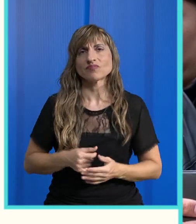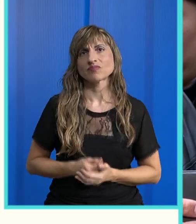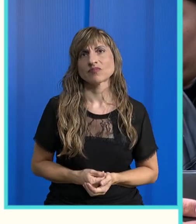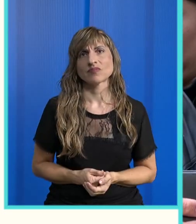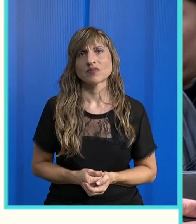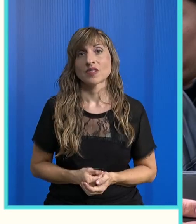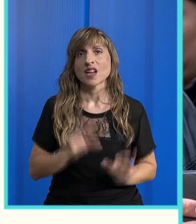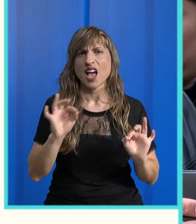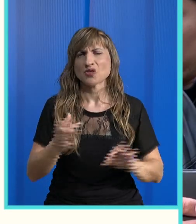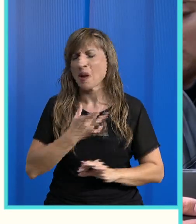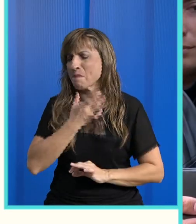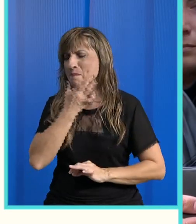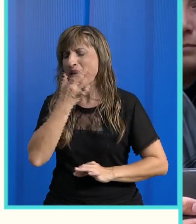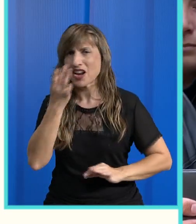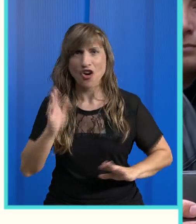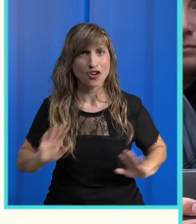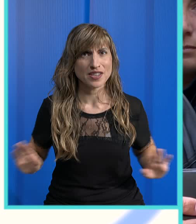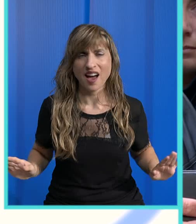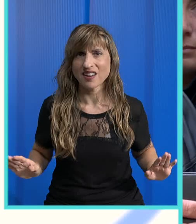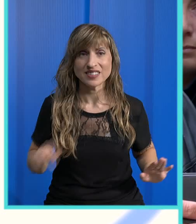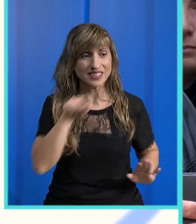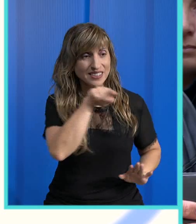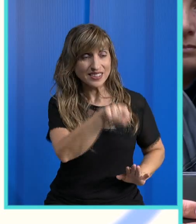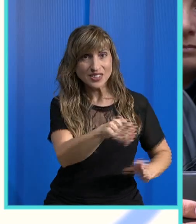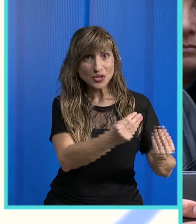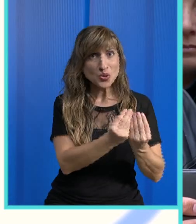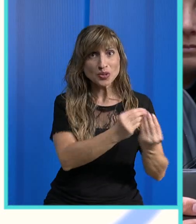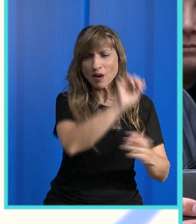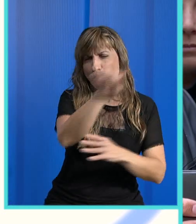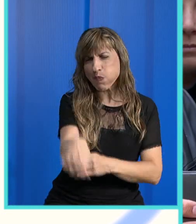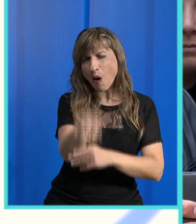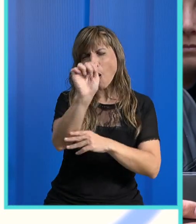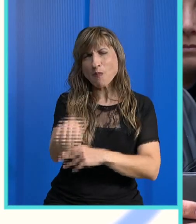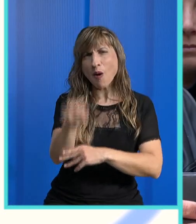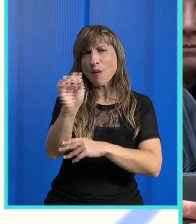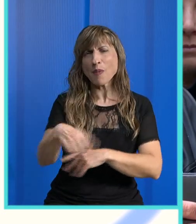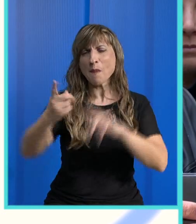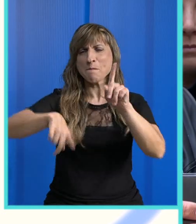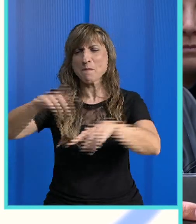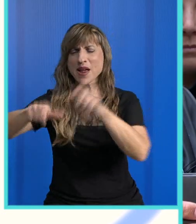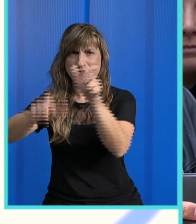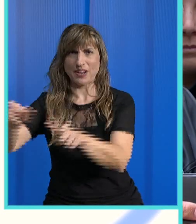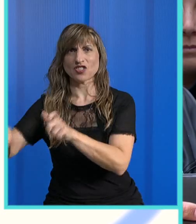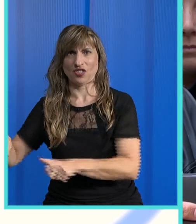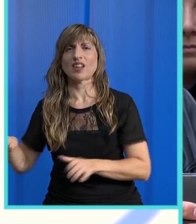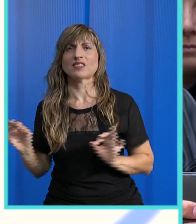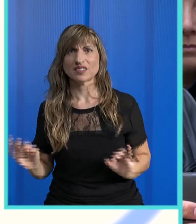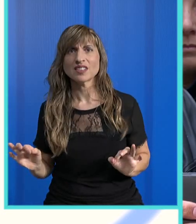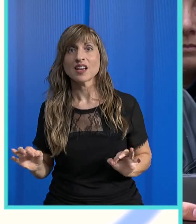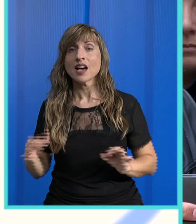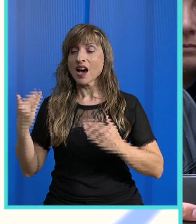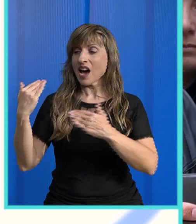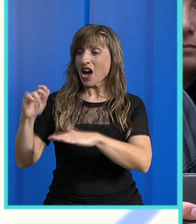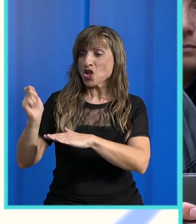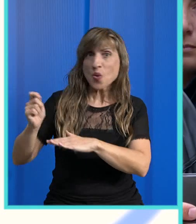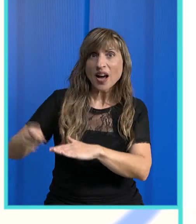És una vergonya. Acaben de deixar tirats a milers de persones. Acaben de condemnar els llogaters d'aquest país a la